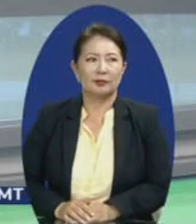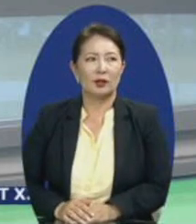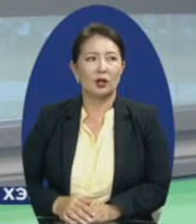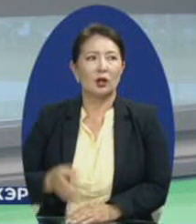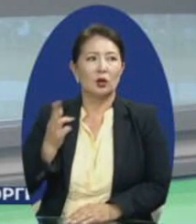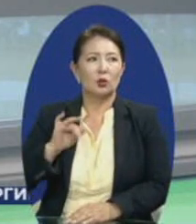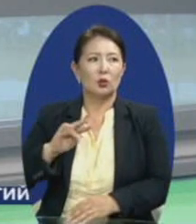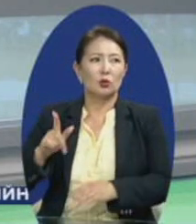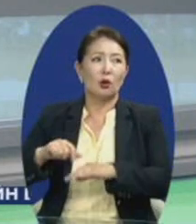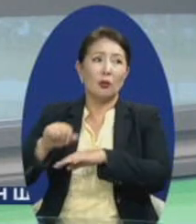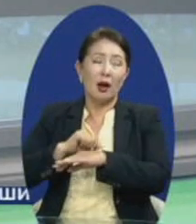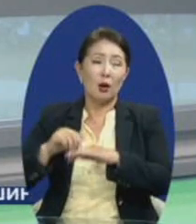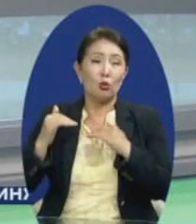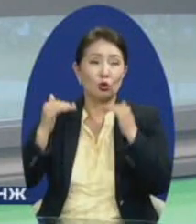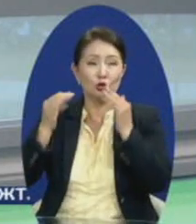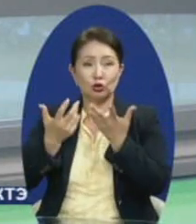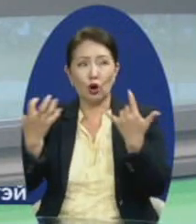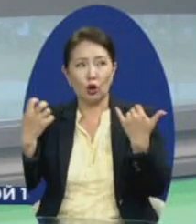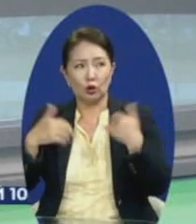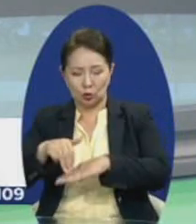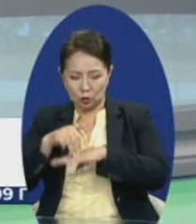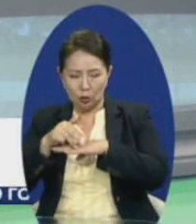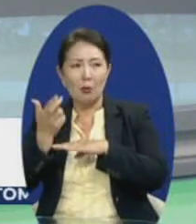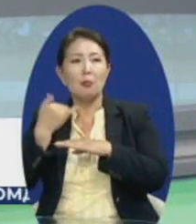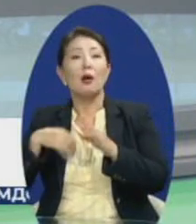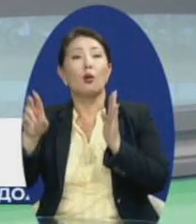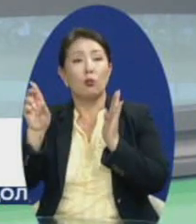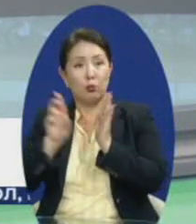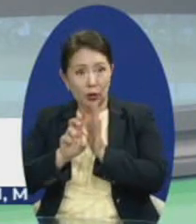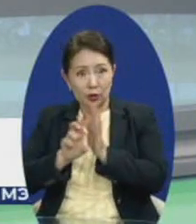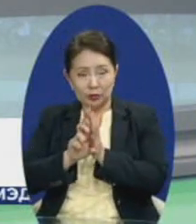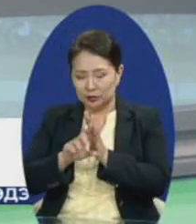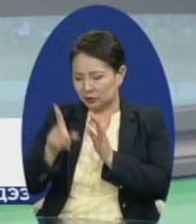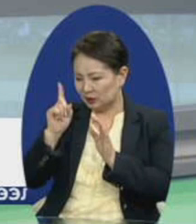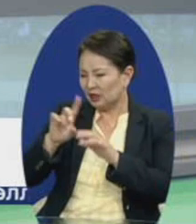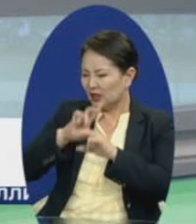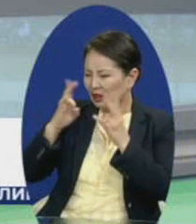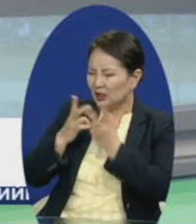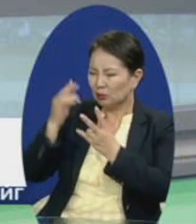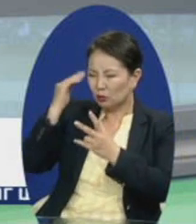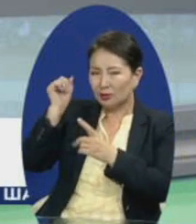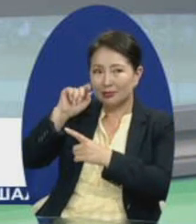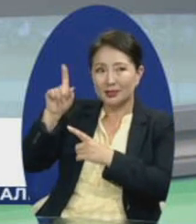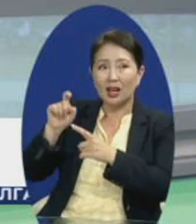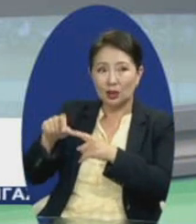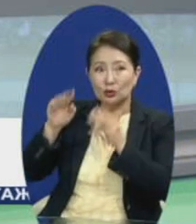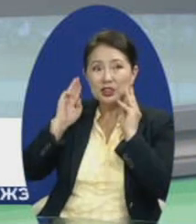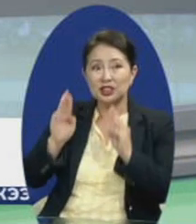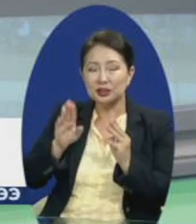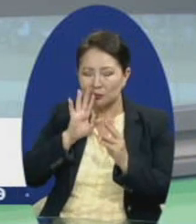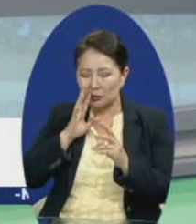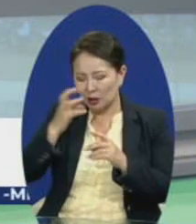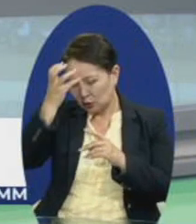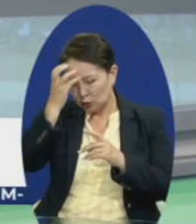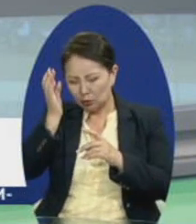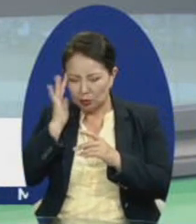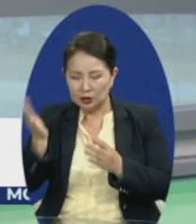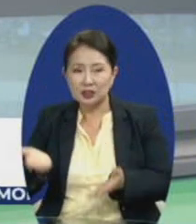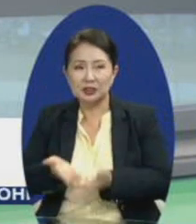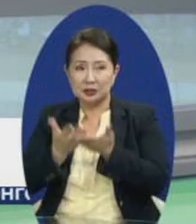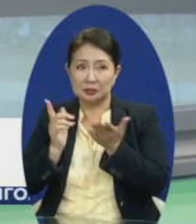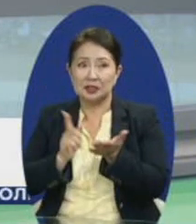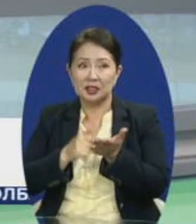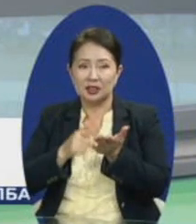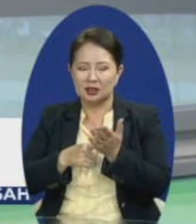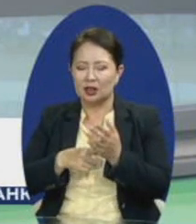За Дундгов аймаг хөгжлийн олон тулгууртай байх боломжтой. Эхний элчинд нийгмийн тулгамдсан асуудлуудыг шийдвэрлэхэд төрөөс бодлогоор дэмжих хэрэгтэй гэж орон